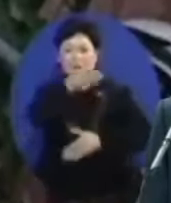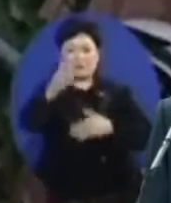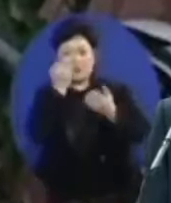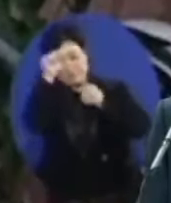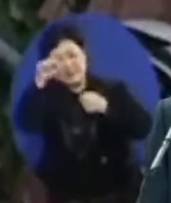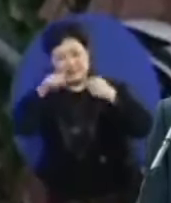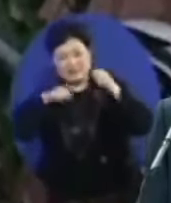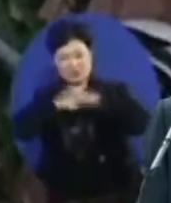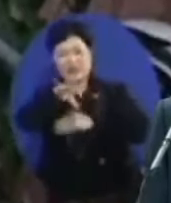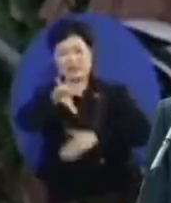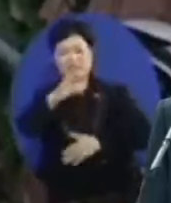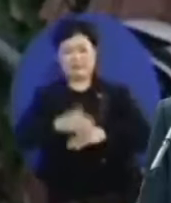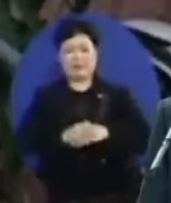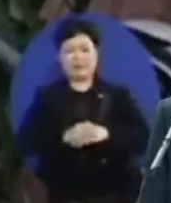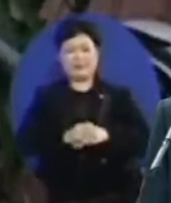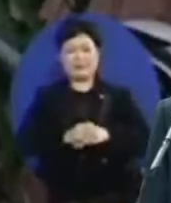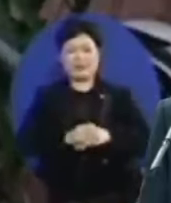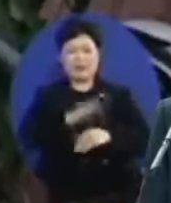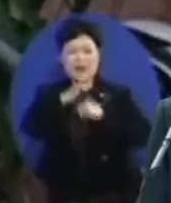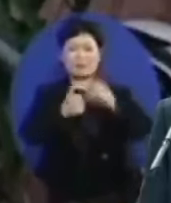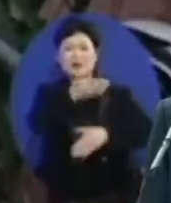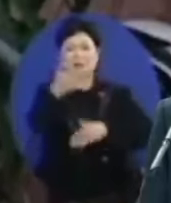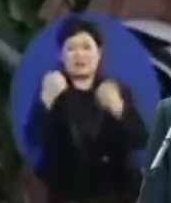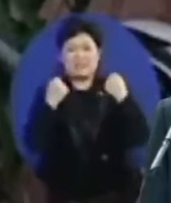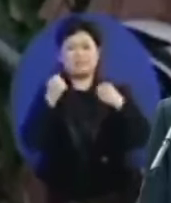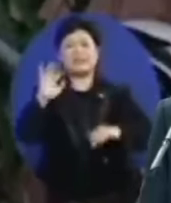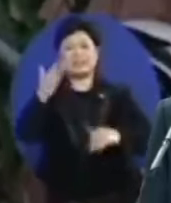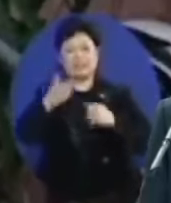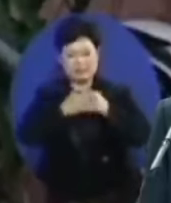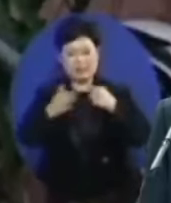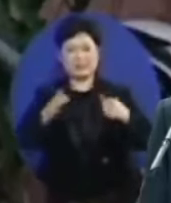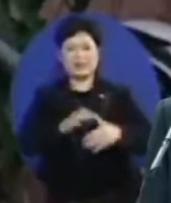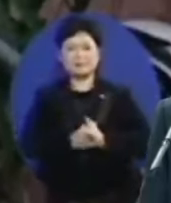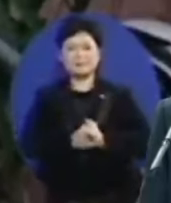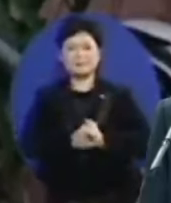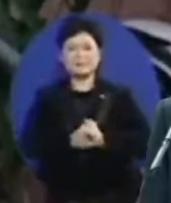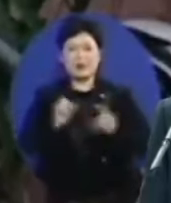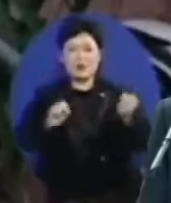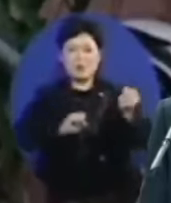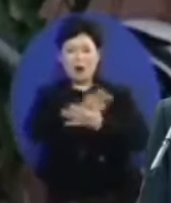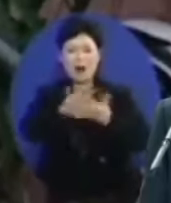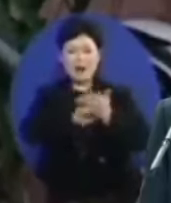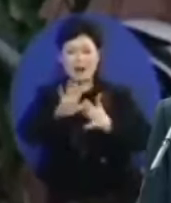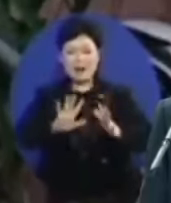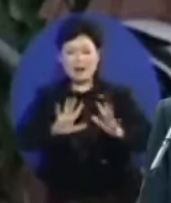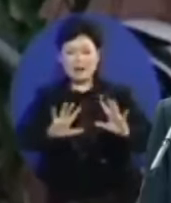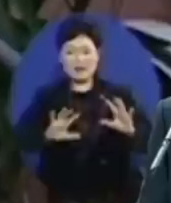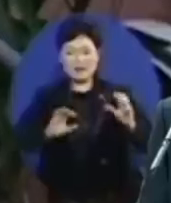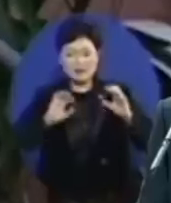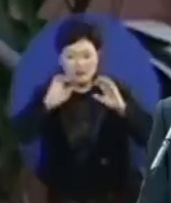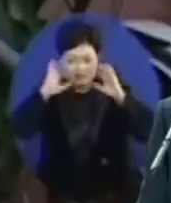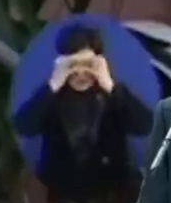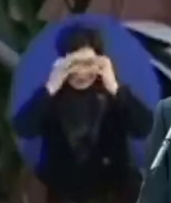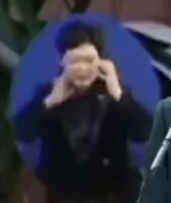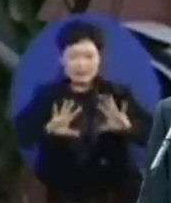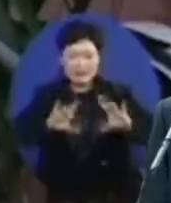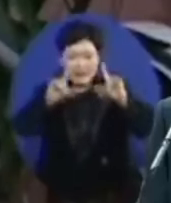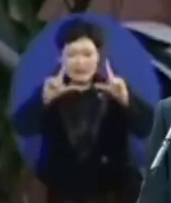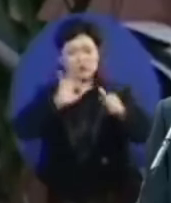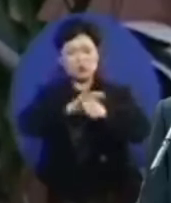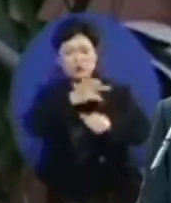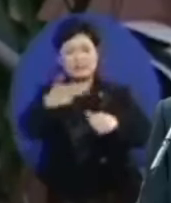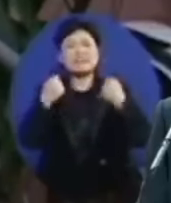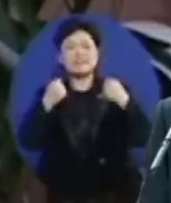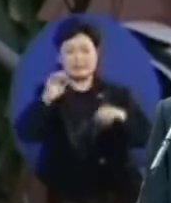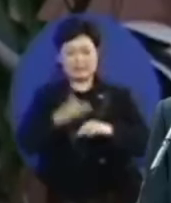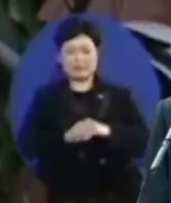피난처입니다. 하나님이 여러분의 힘이 되시는 것입니다. 환난 날에 만날 큰 도움이 되는 것입니다.